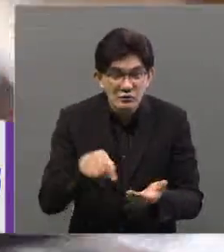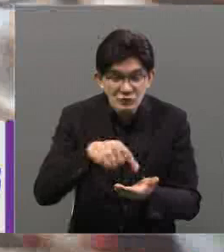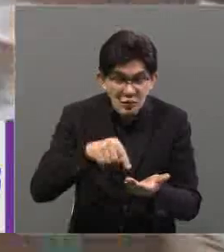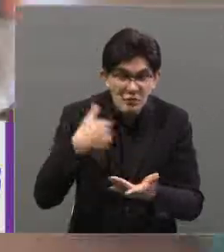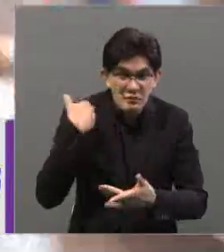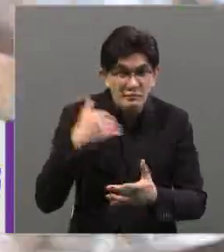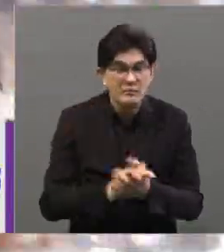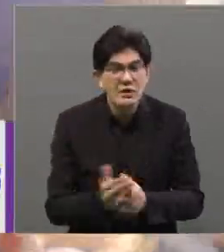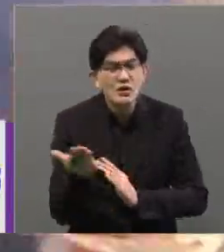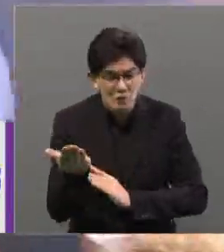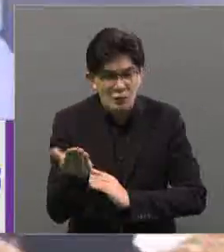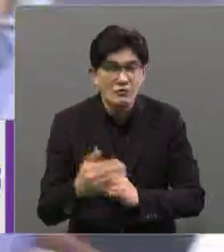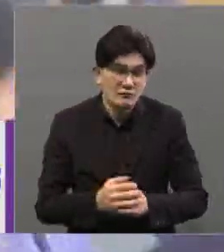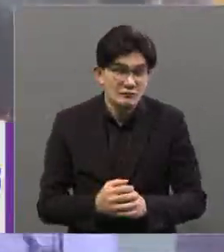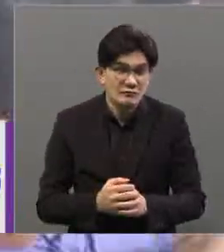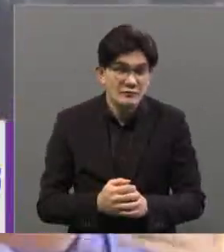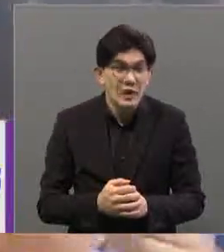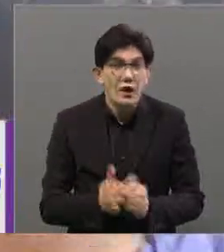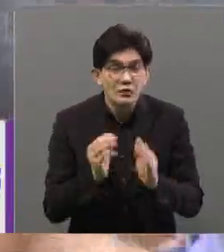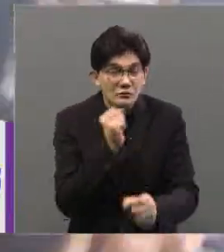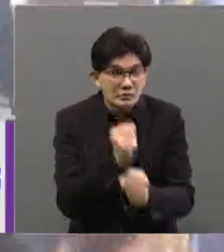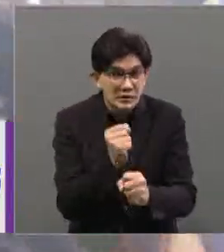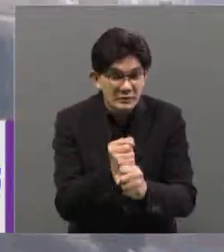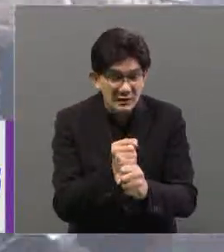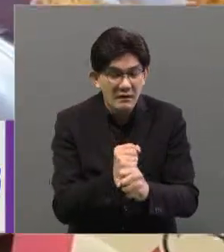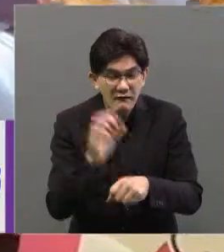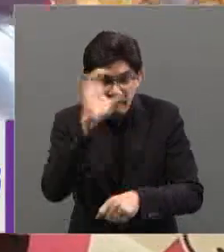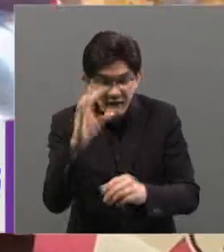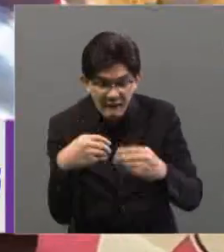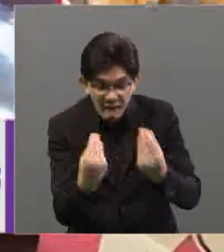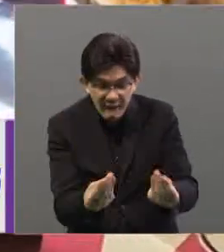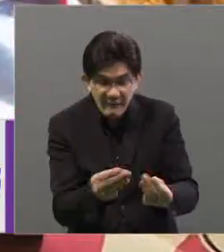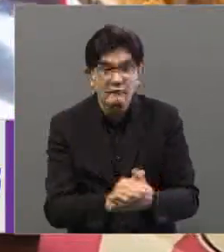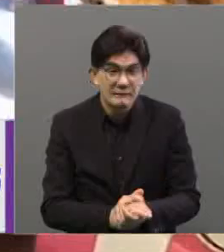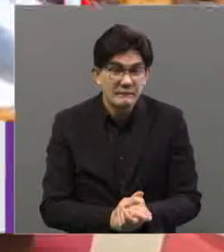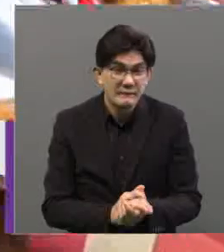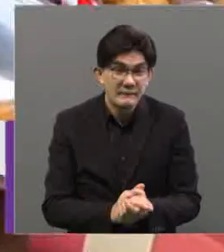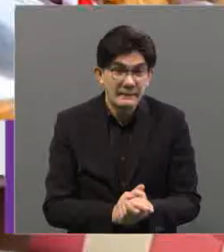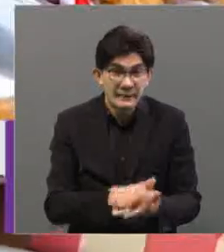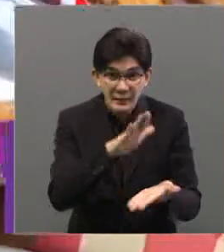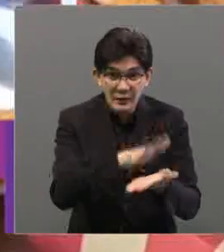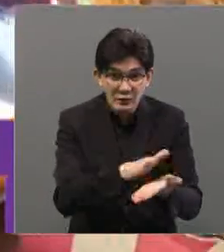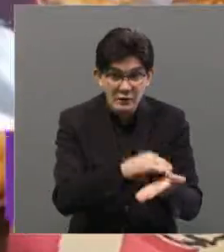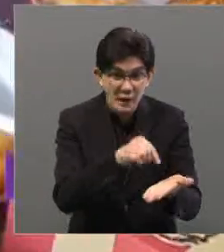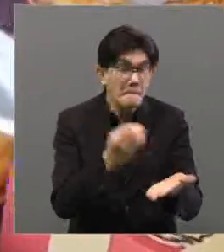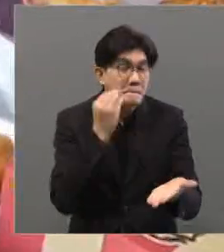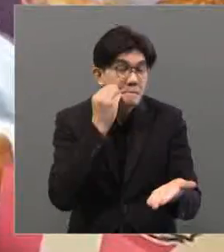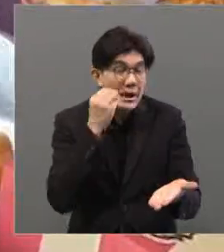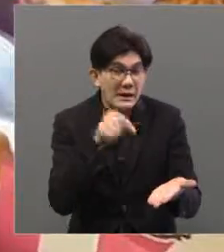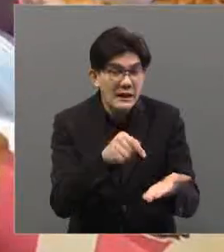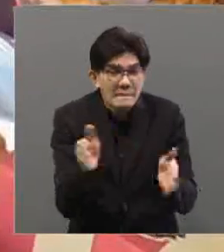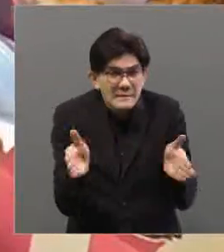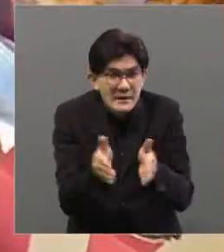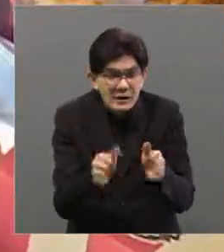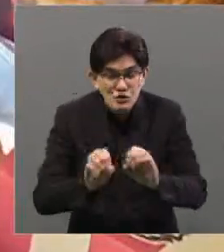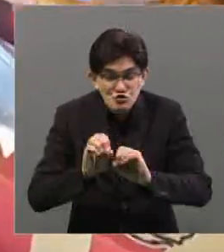ที่น้องๆเขา request หรือว่าเรียกร้องมาเลยนะครับซึ่งเจ้าหน้าที่เองก็ไปจัดหามาให้กับน้องๆด้วยสำหรับโรงเรียนบ้านห้วยน้ำเค็มนะครับเป็นโรงเรียนขนา